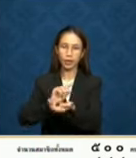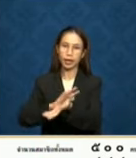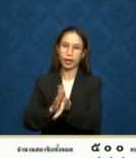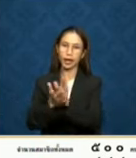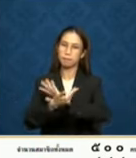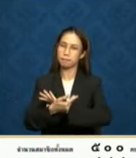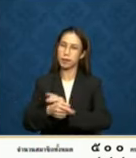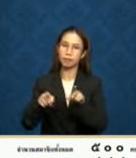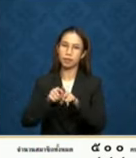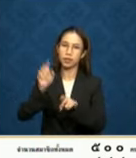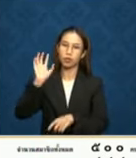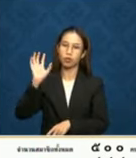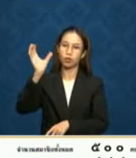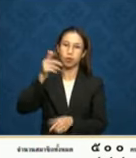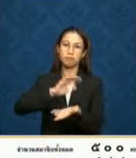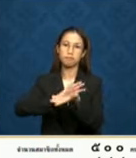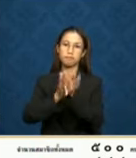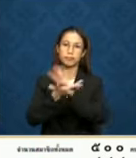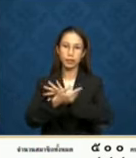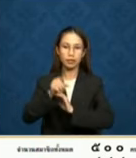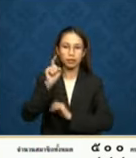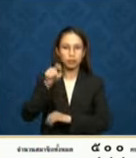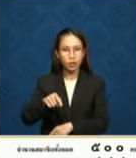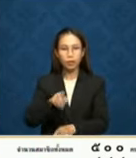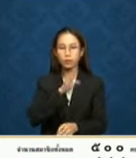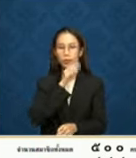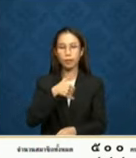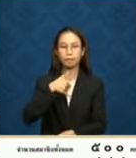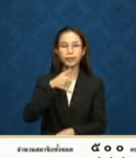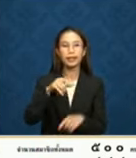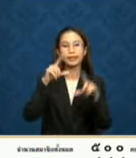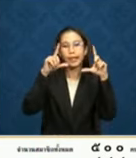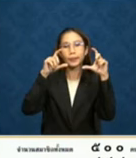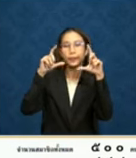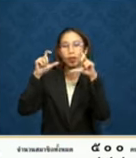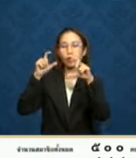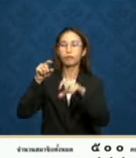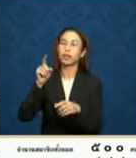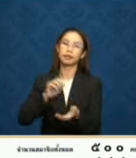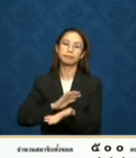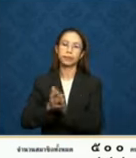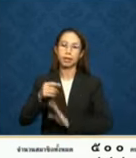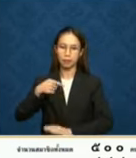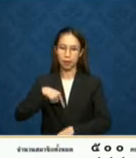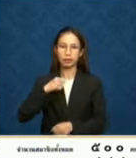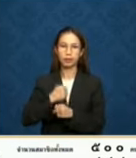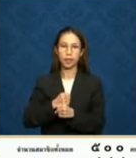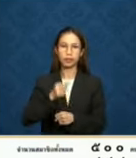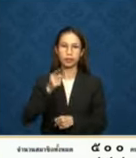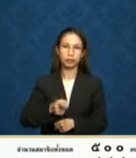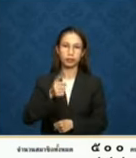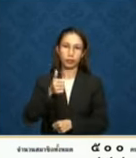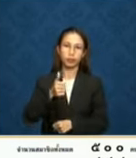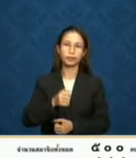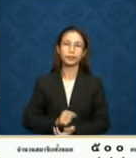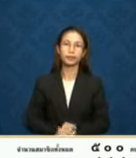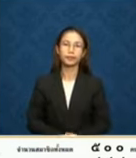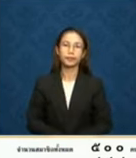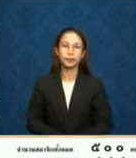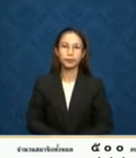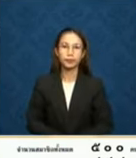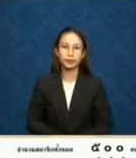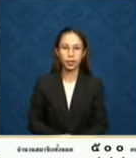ยแลงลูกใหญ่ของโลกเอาเวลาที่ออกอเวนตถายรูปเอาหน้ามาทำงานบางครับสรุปสุดท้ายคร